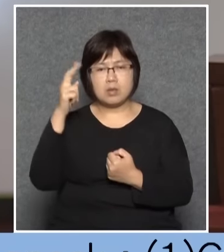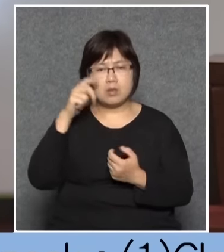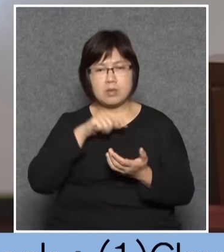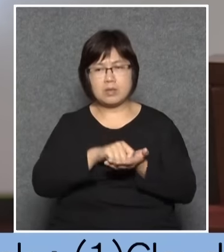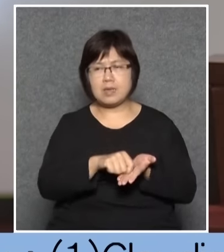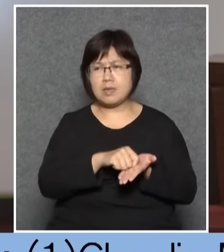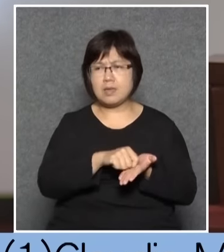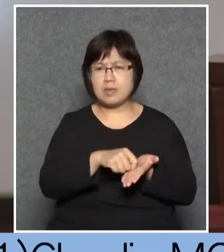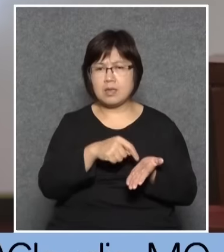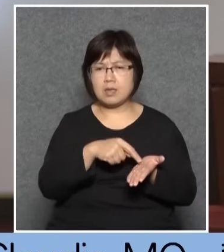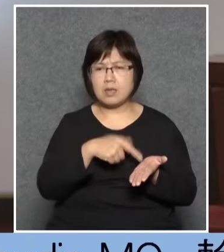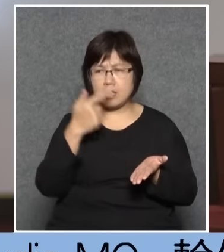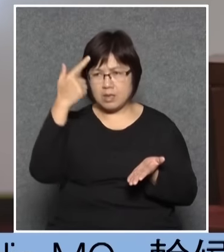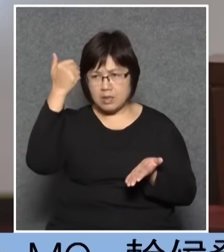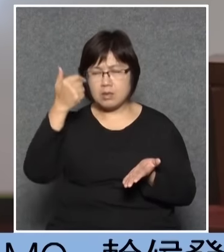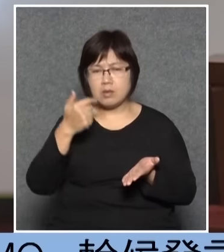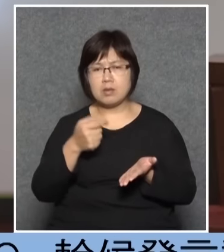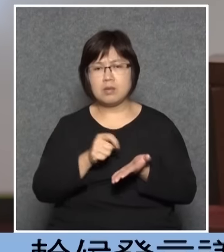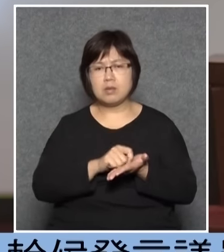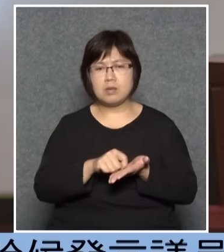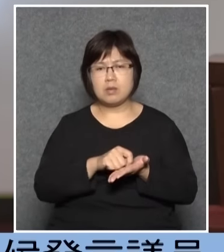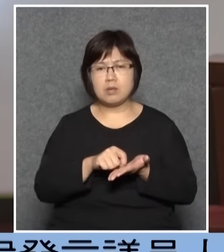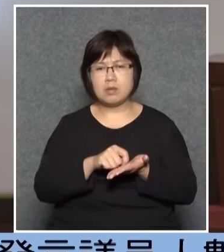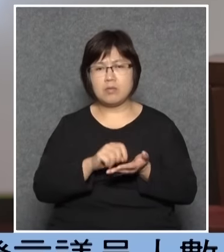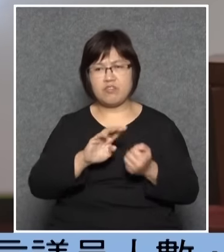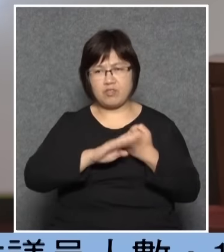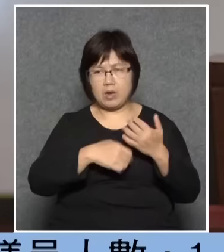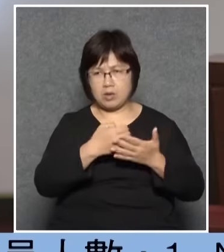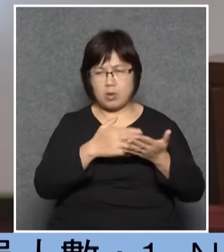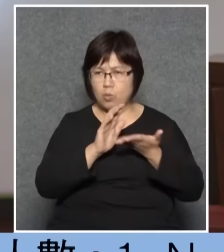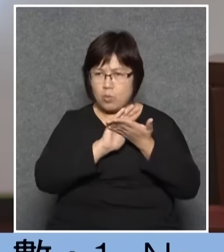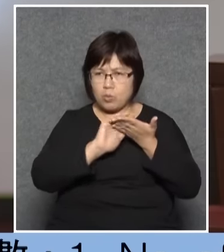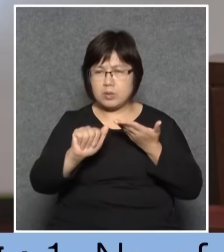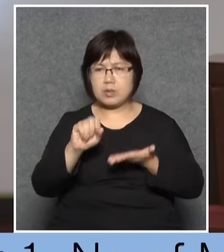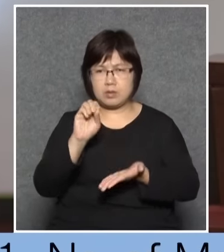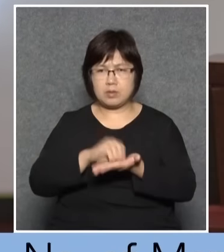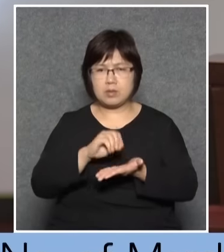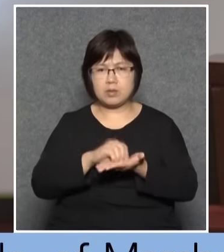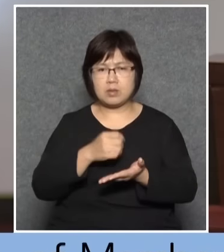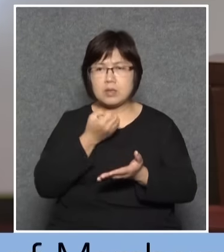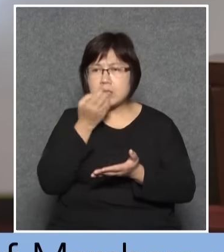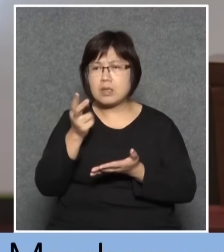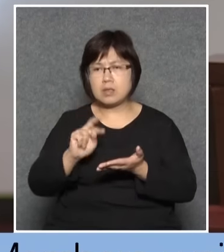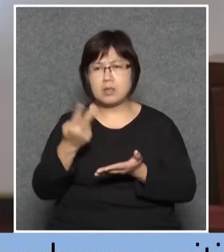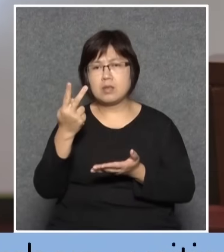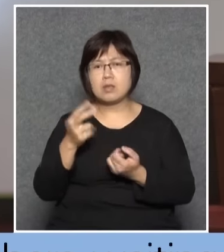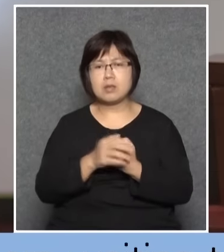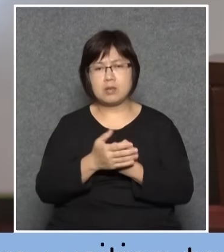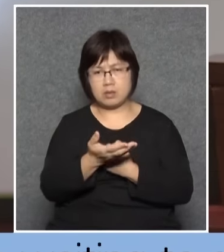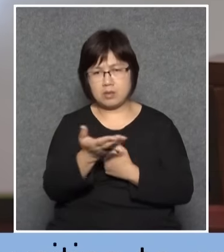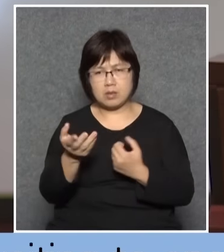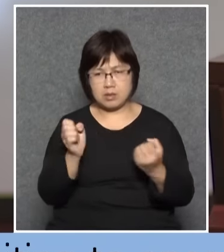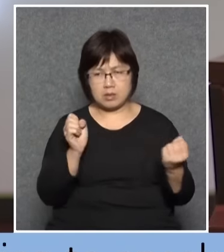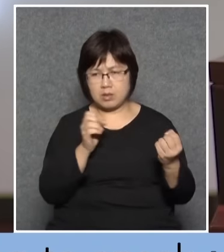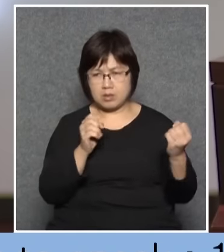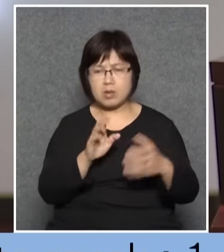本嗰度咧，我哋希望力求嗰個法律嘅條文清晰確切咧，我哋都會提一啲修正案啊，大家都可以討論嘅。咁